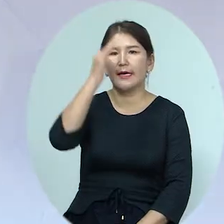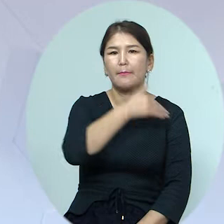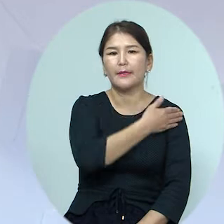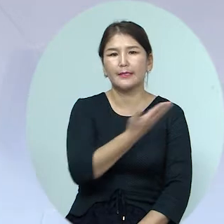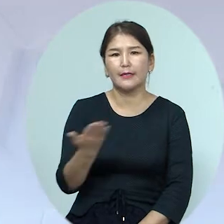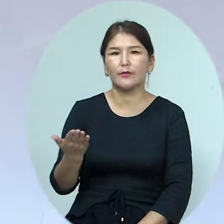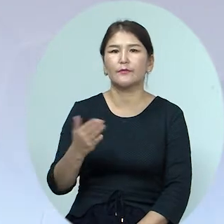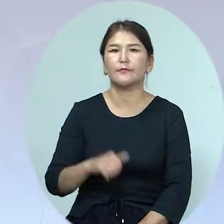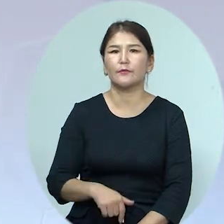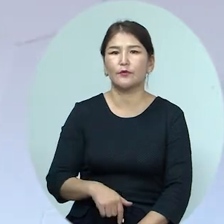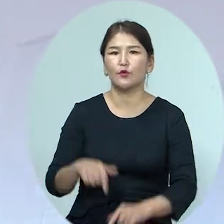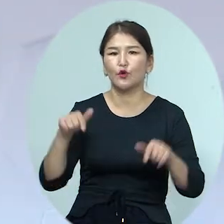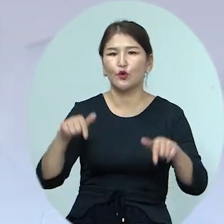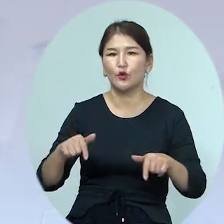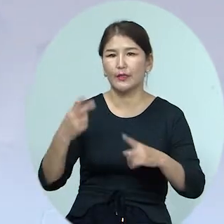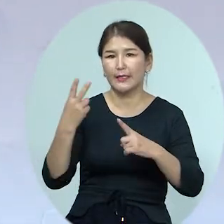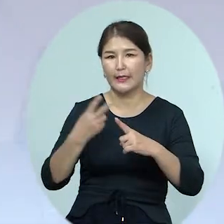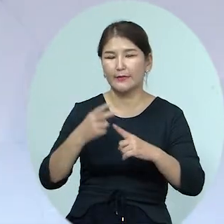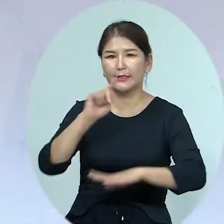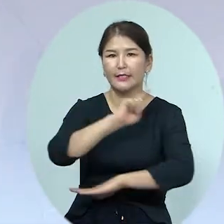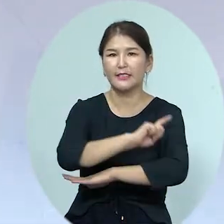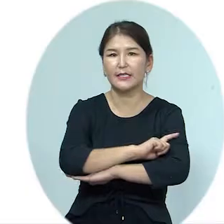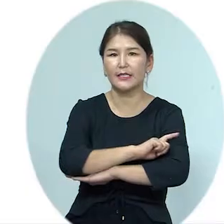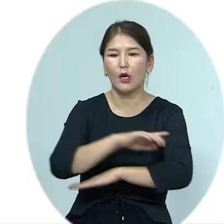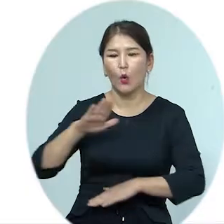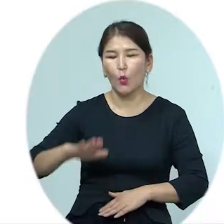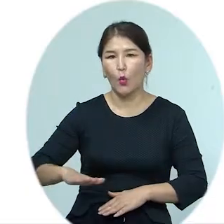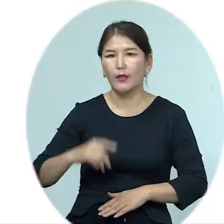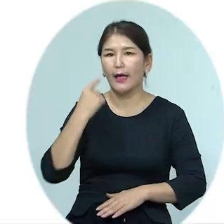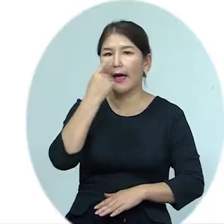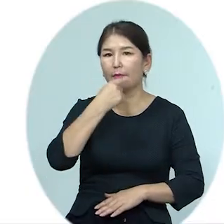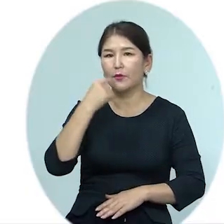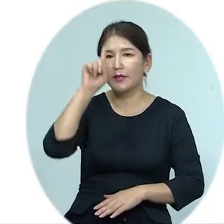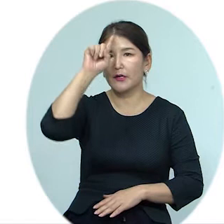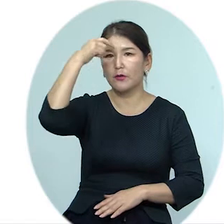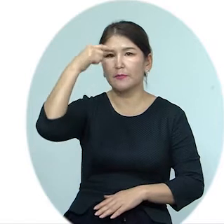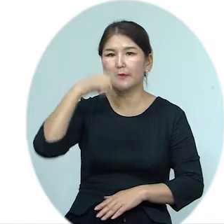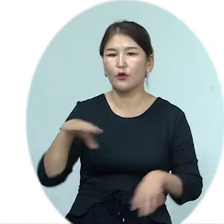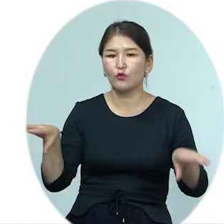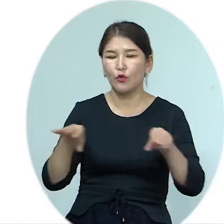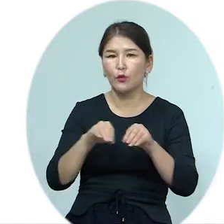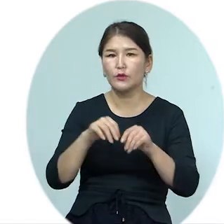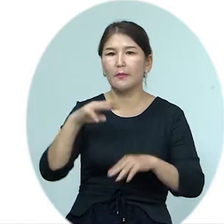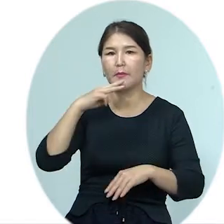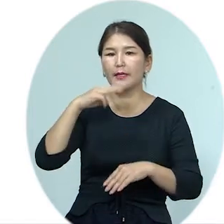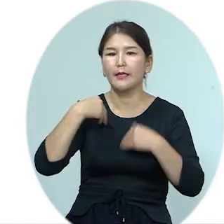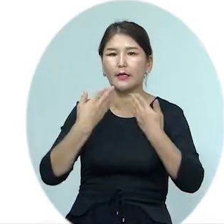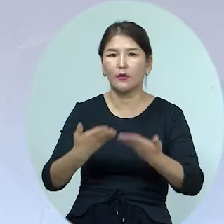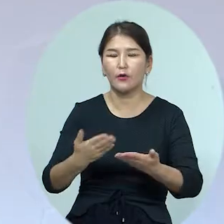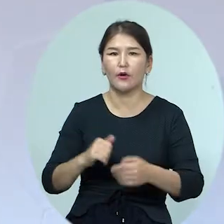Сайн байцгаана уу үзэгчдээ. Энэ удаагийн тэл хичээлээр хүүхдийн амны өндийн эрүүл мэндийн талаар товч мэдээлэл